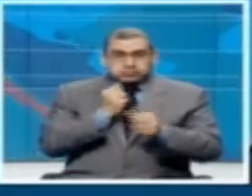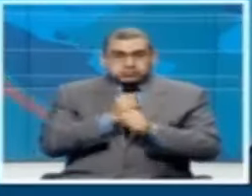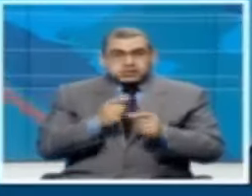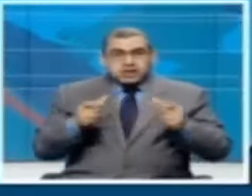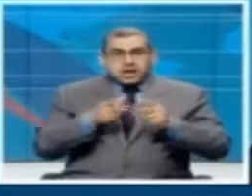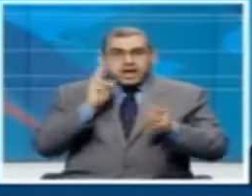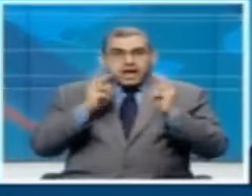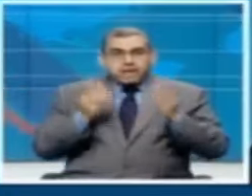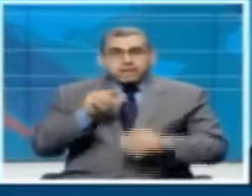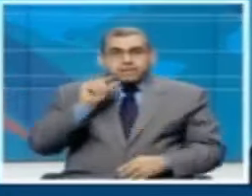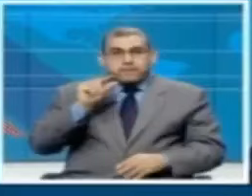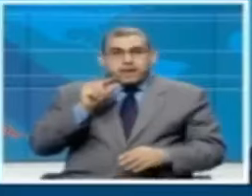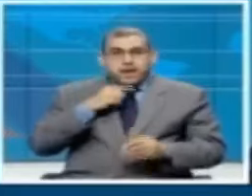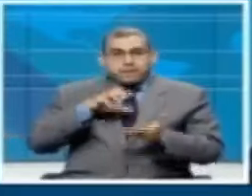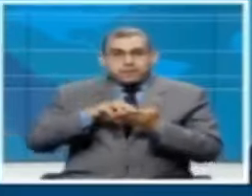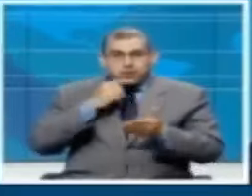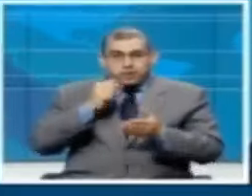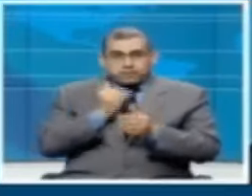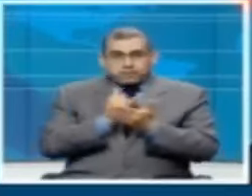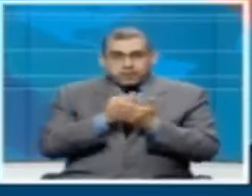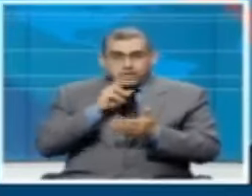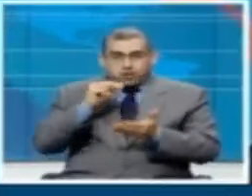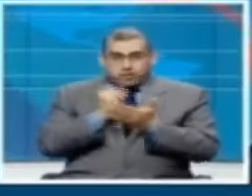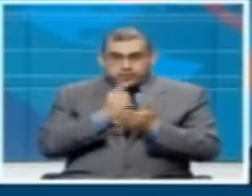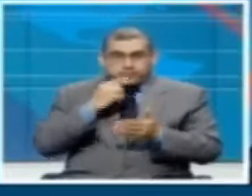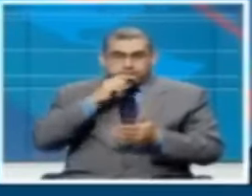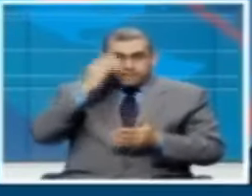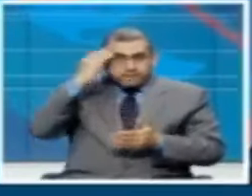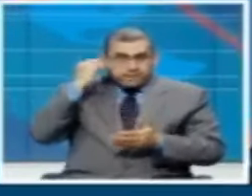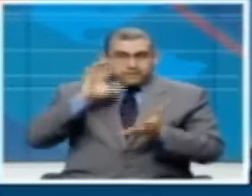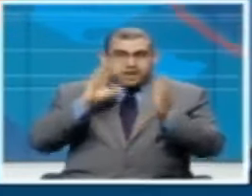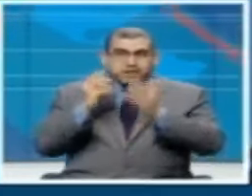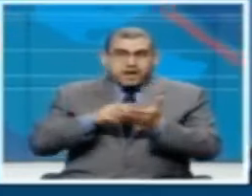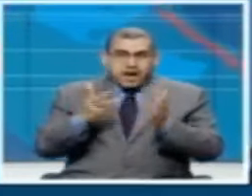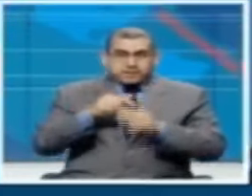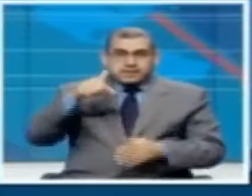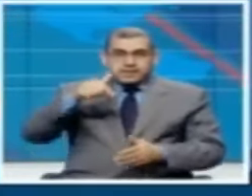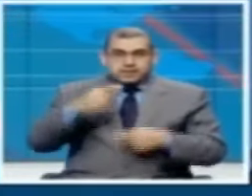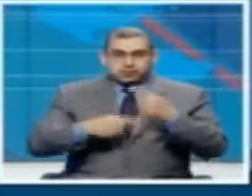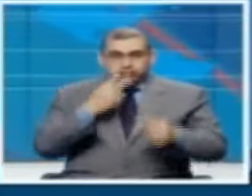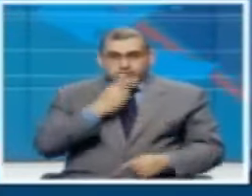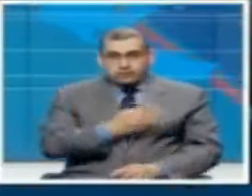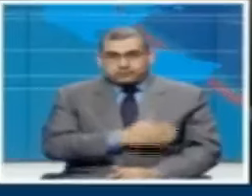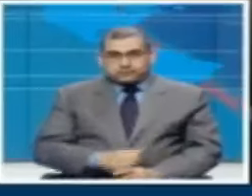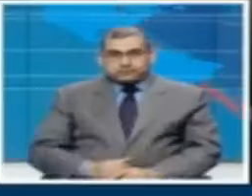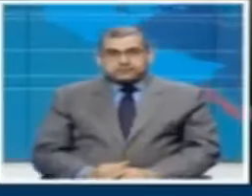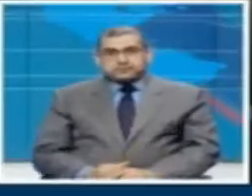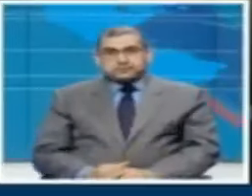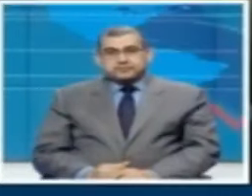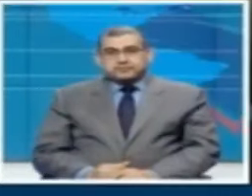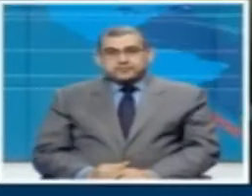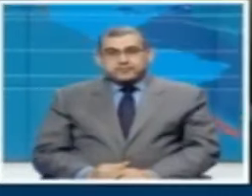الاحتفال ببرنامج لوريال يونسكو من اجل المراه في العالم في نسخته السادسه نتابع